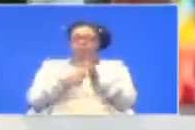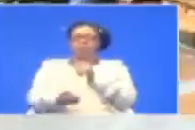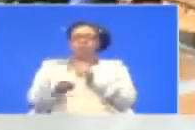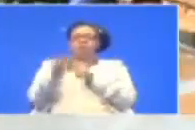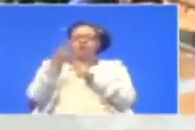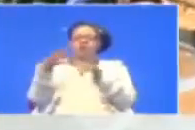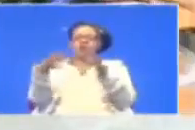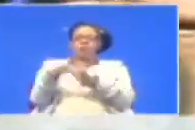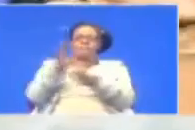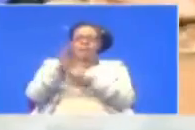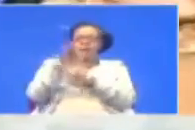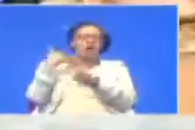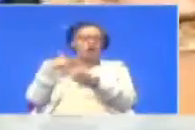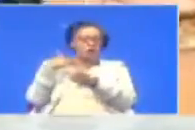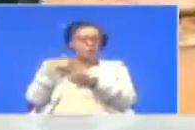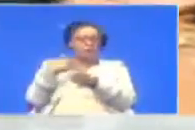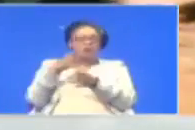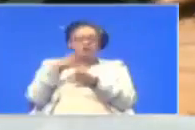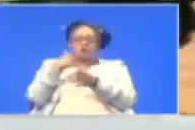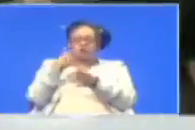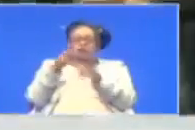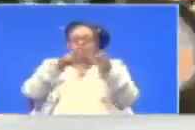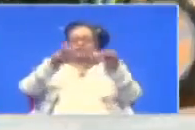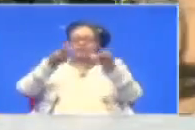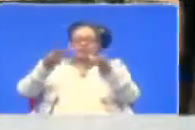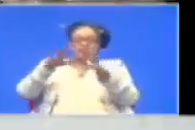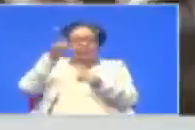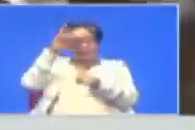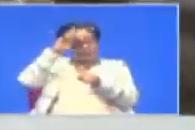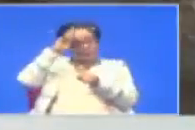hayo ambalo limekuwa likichunguzwa na polisi.